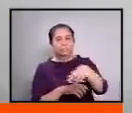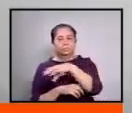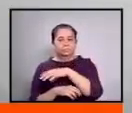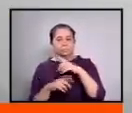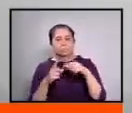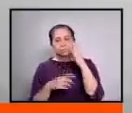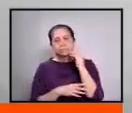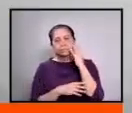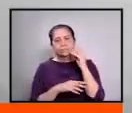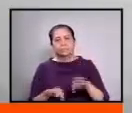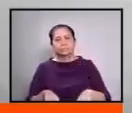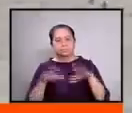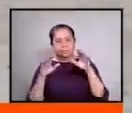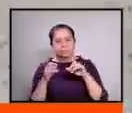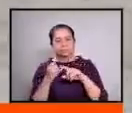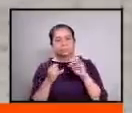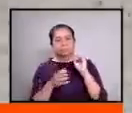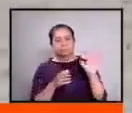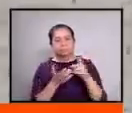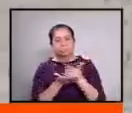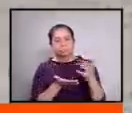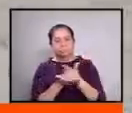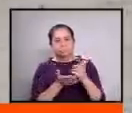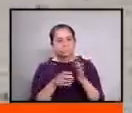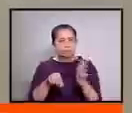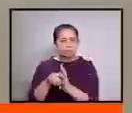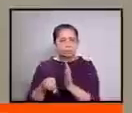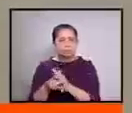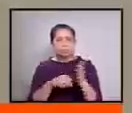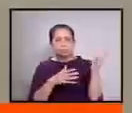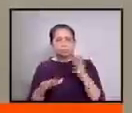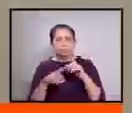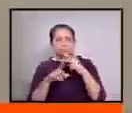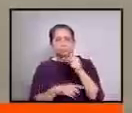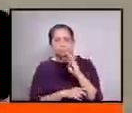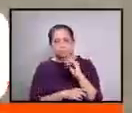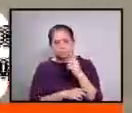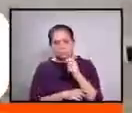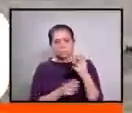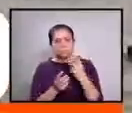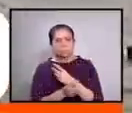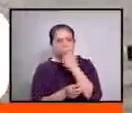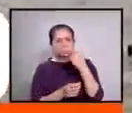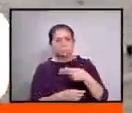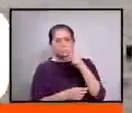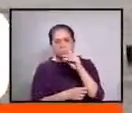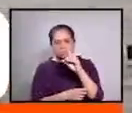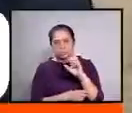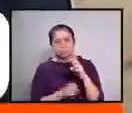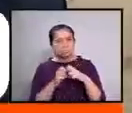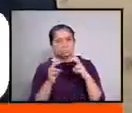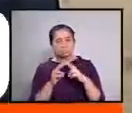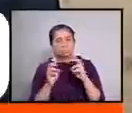ang nakaranas ng pagbaha. Bukod sa mga basurang bumabara sa drainage at ulang dala ng habagat, lumala pa ang baha dahil sa high tide. Kahit walang